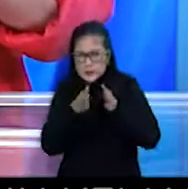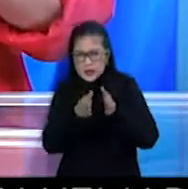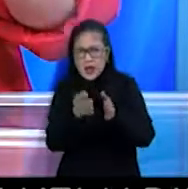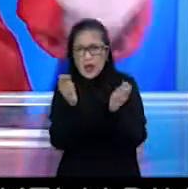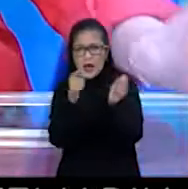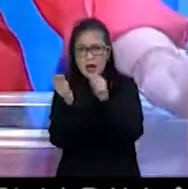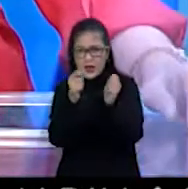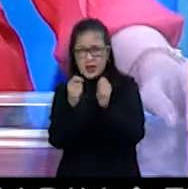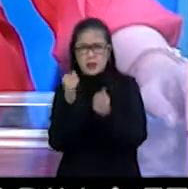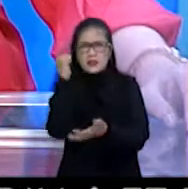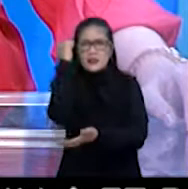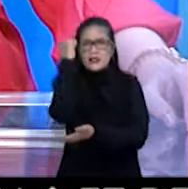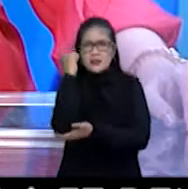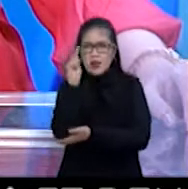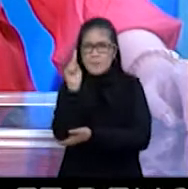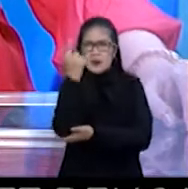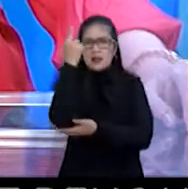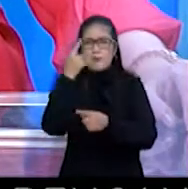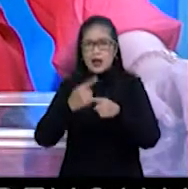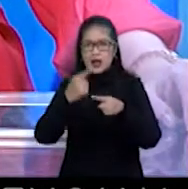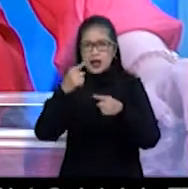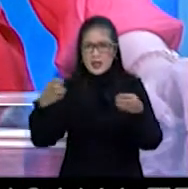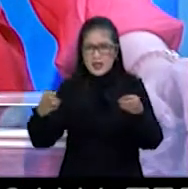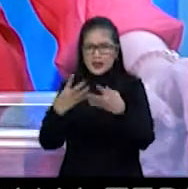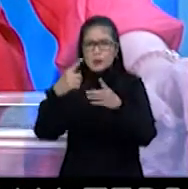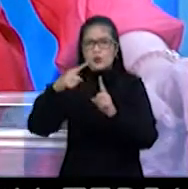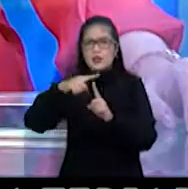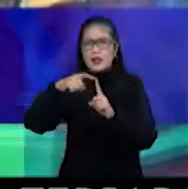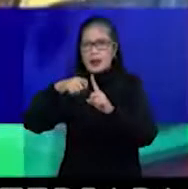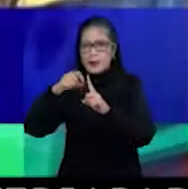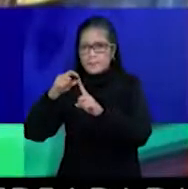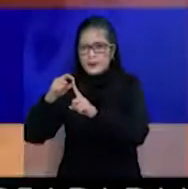pertama kalinya akan dipertemukan di TKP.